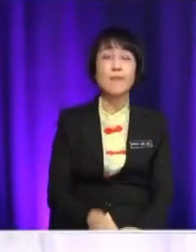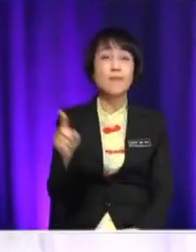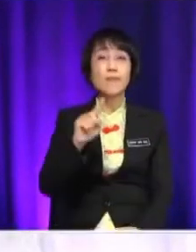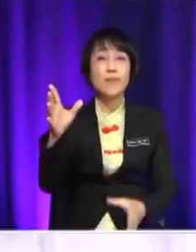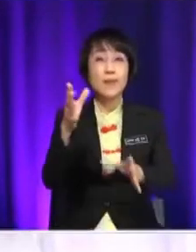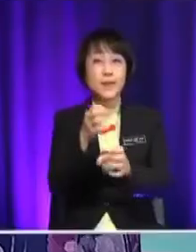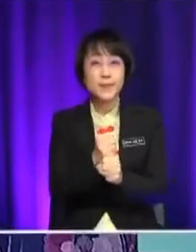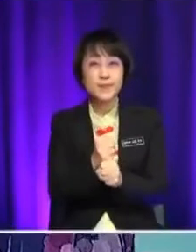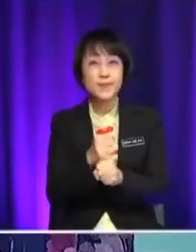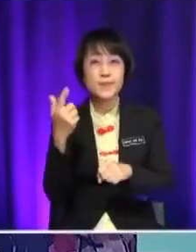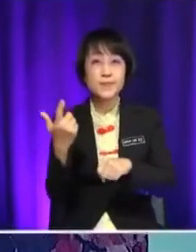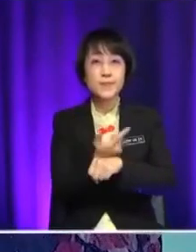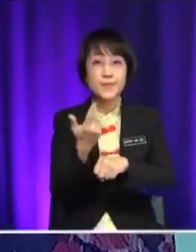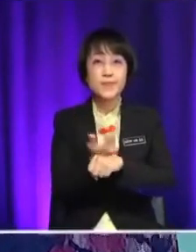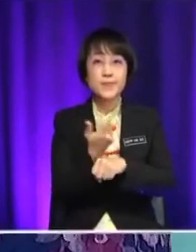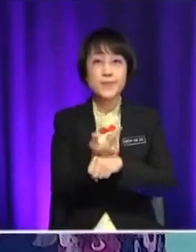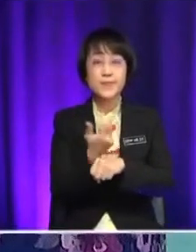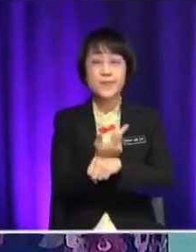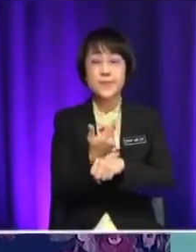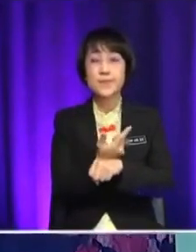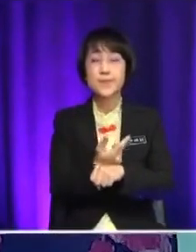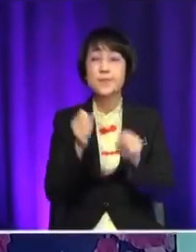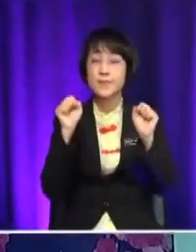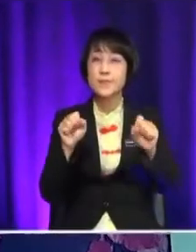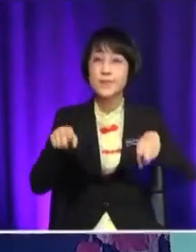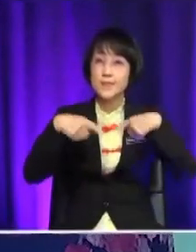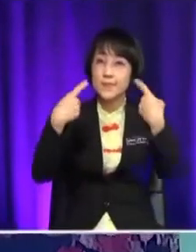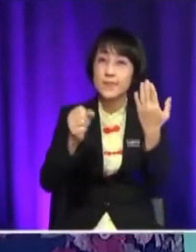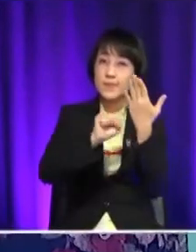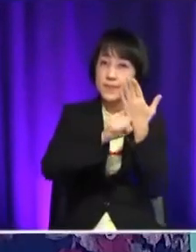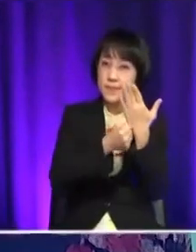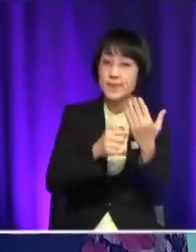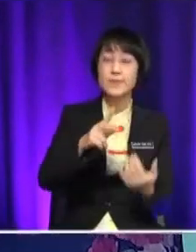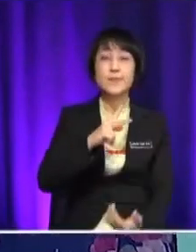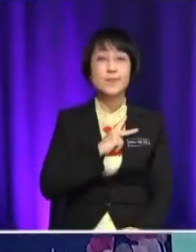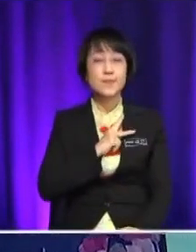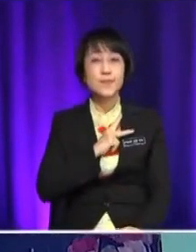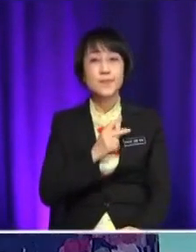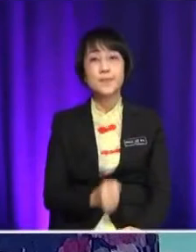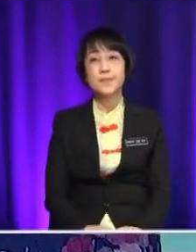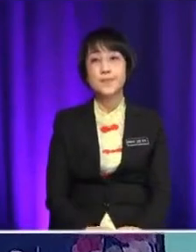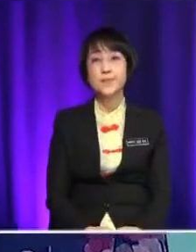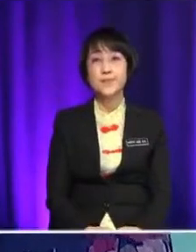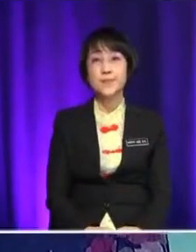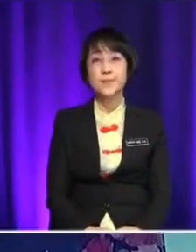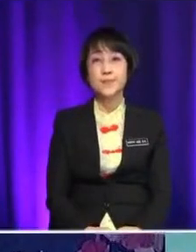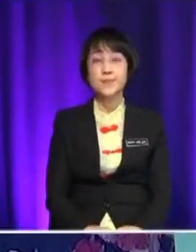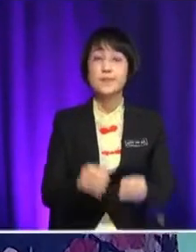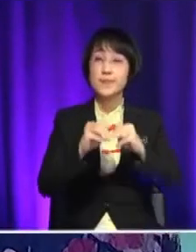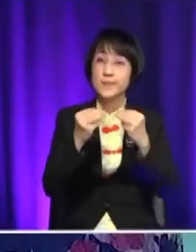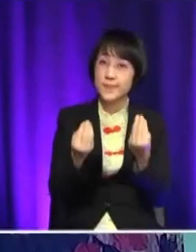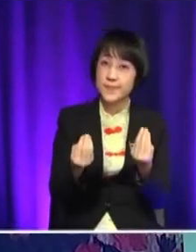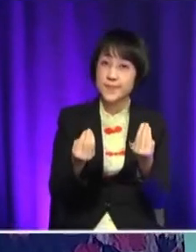Ya, kita boleh melayari sumberku, okey, yang disediakan oleh KPM. Dan juga sumber-sumber lain seperti